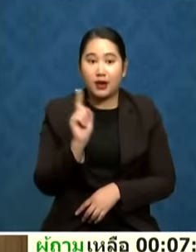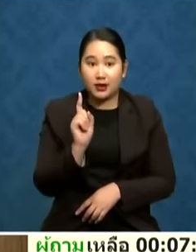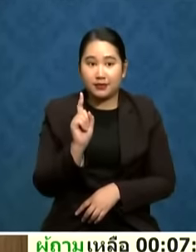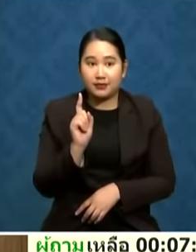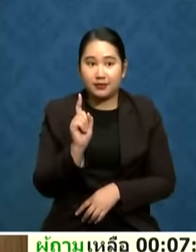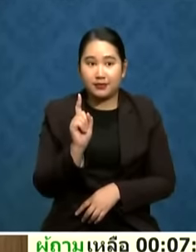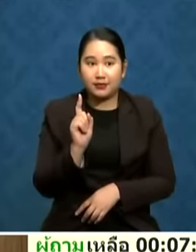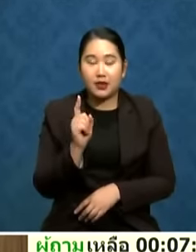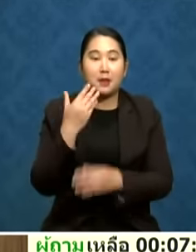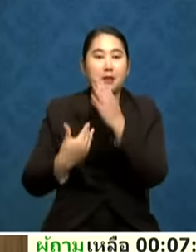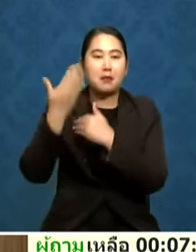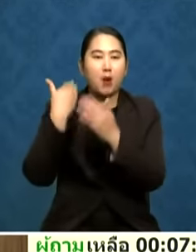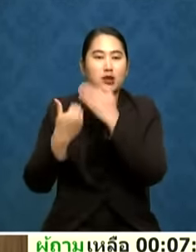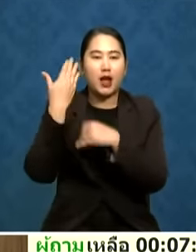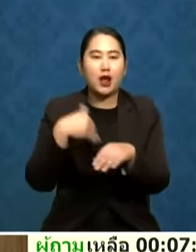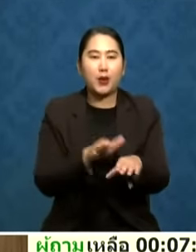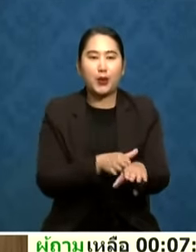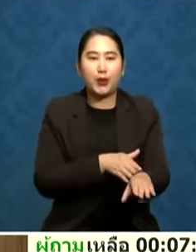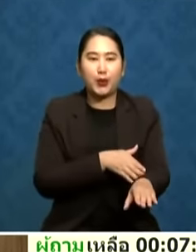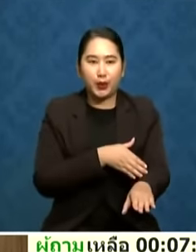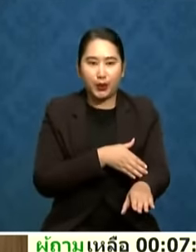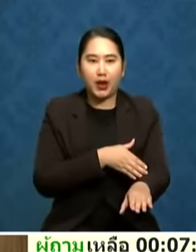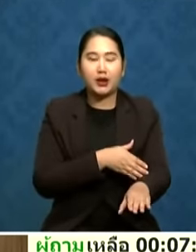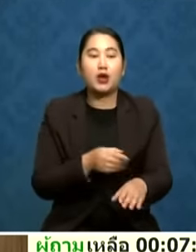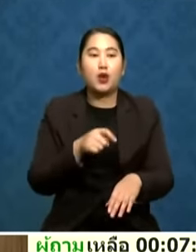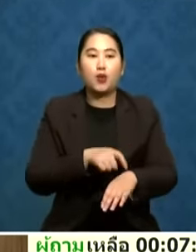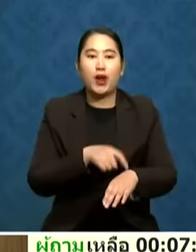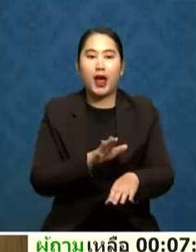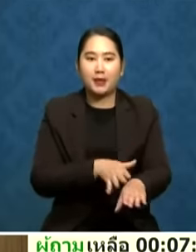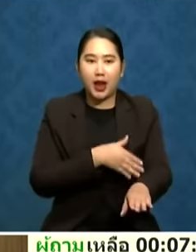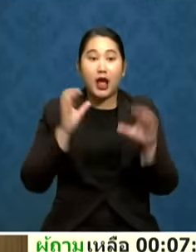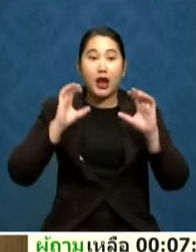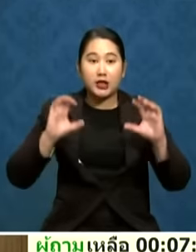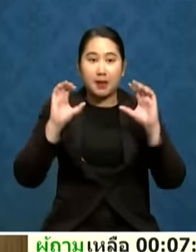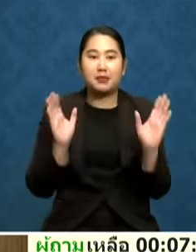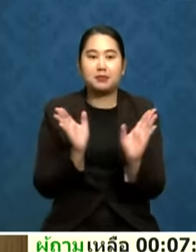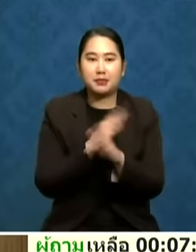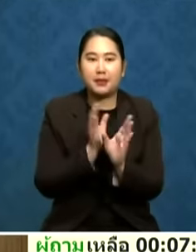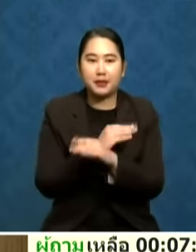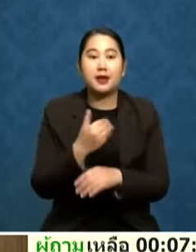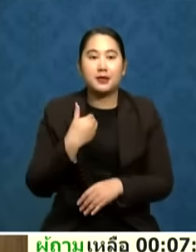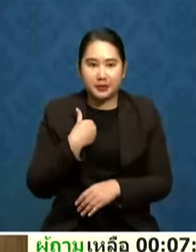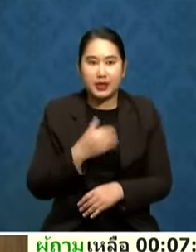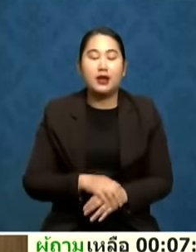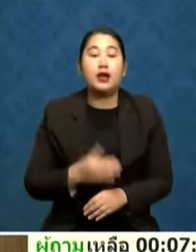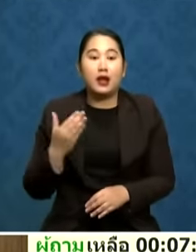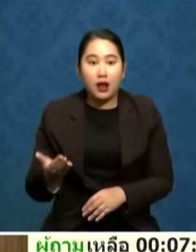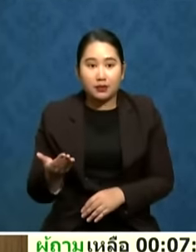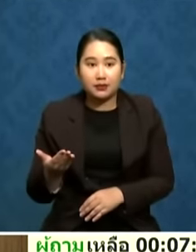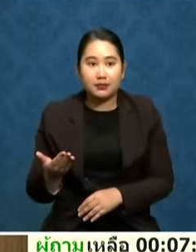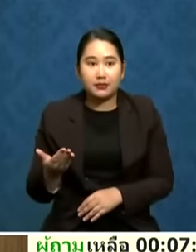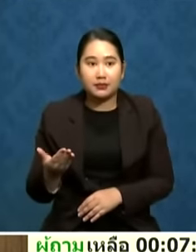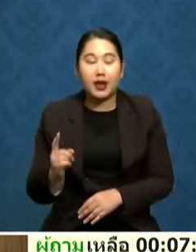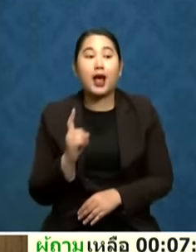มีประวัติษ sincerityมานาน ผ่านการเวลาะผ่านมาลร memoBSการที่ท่านเสนอ....